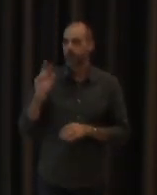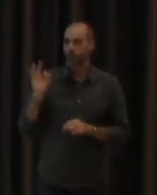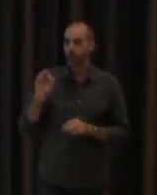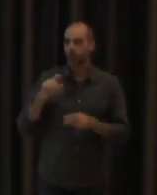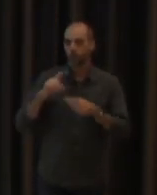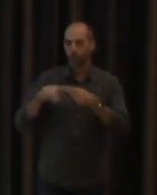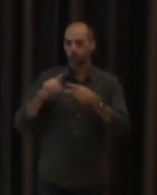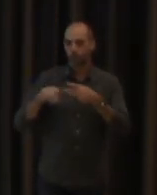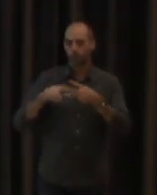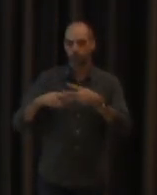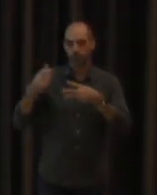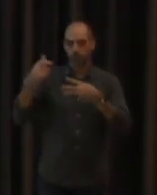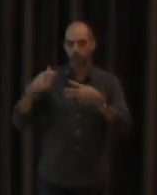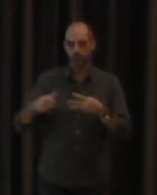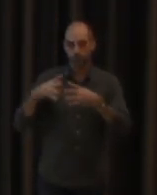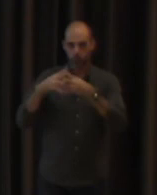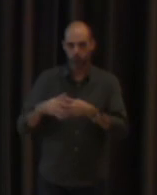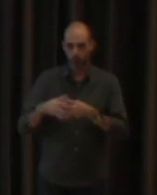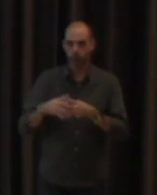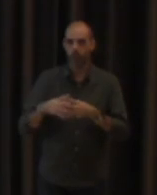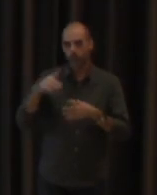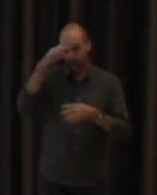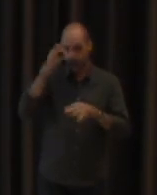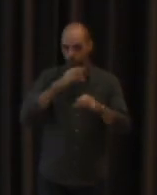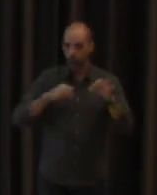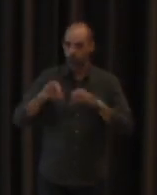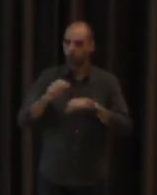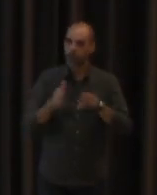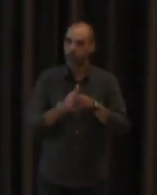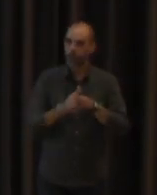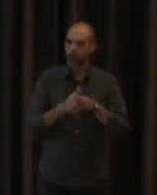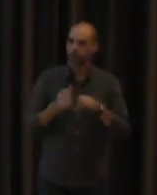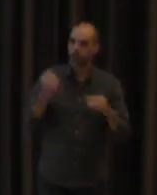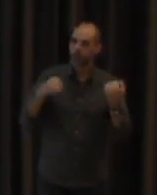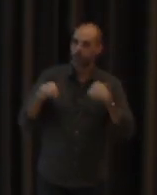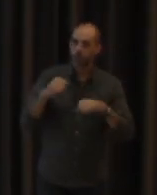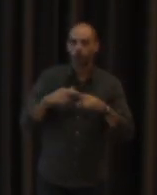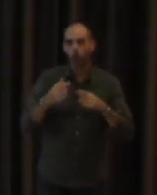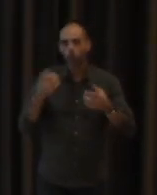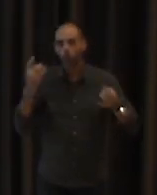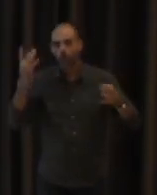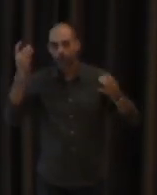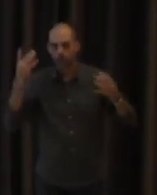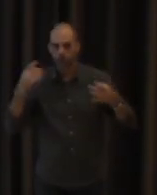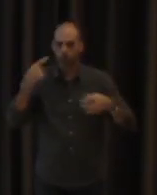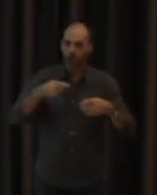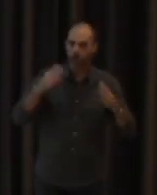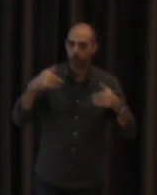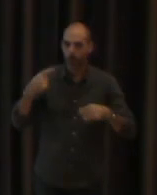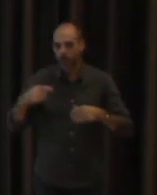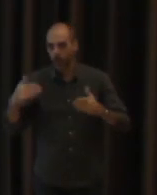de construccions en què els pronoms adverbials semblava que actuaven capritxosament perquè apareixien i desapareixien de les